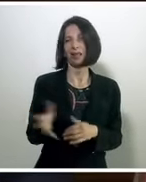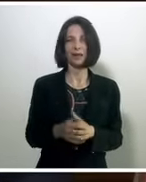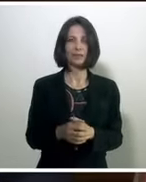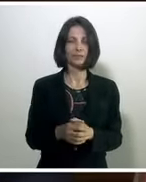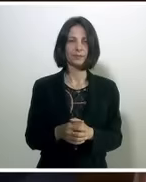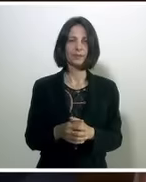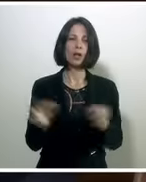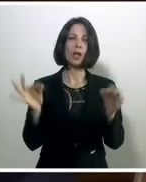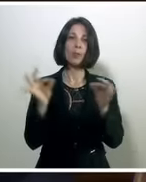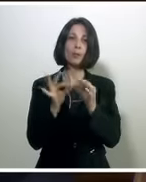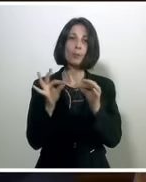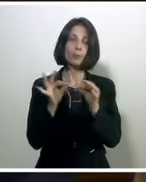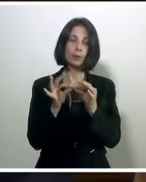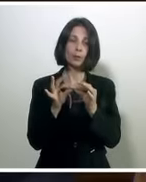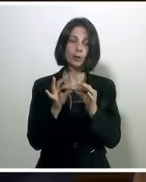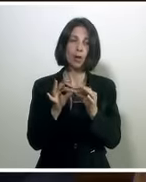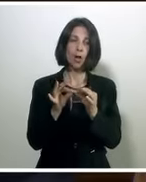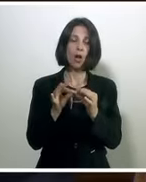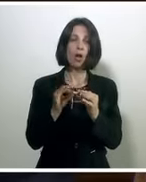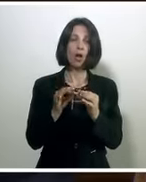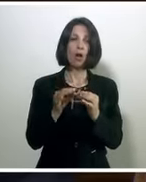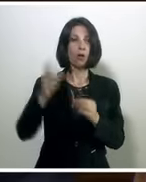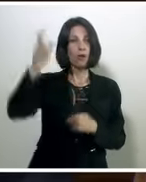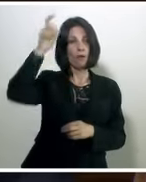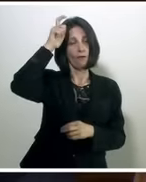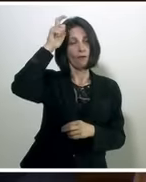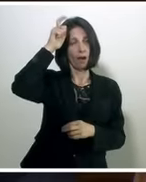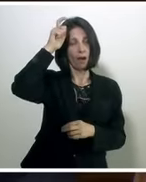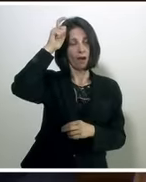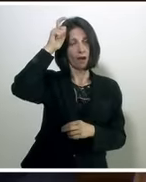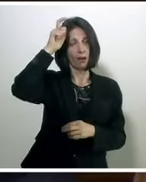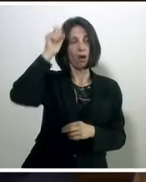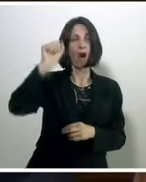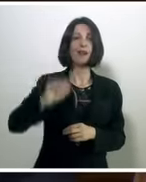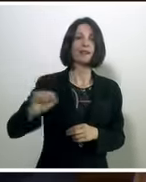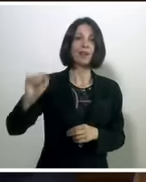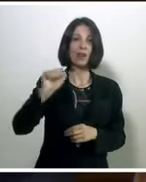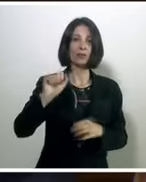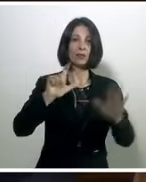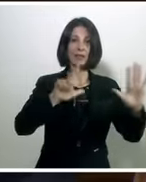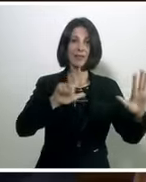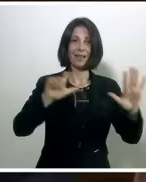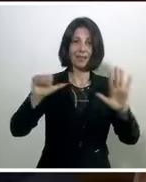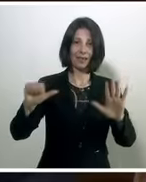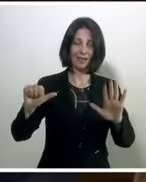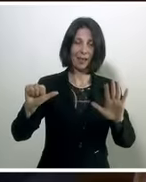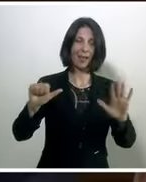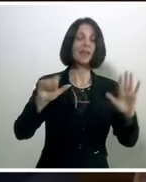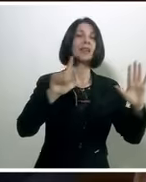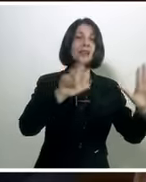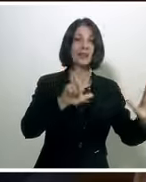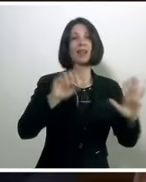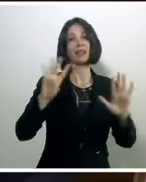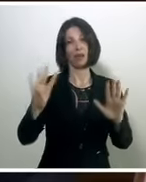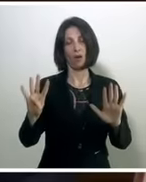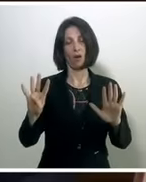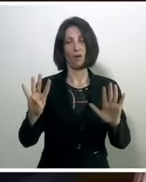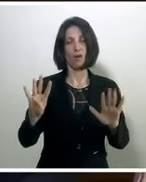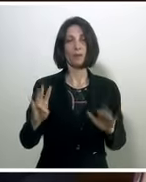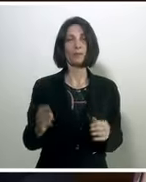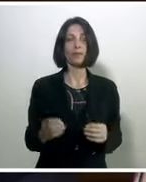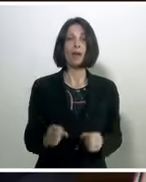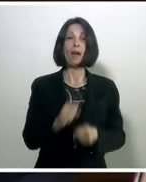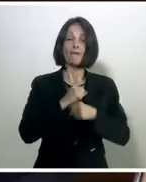sono i governi guidati da Andreotti tra il 76 e il 79 che vedono prima l'astensione e poi la fiducia da parte dei parlamentari